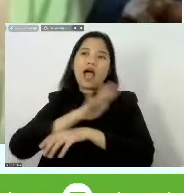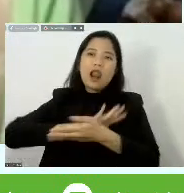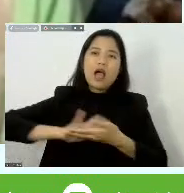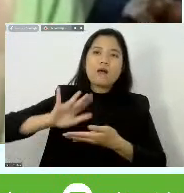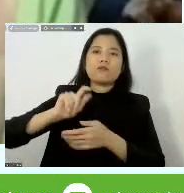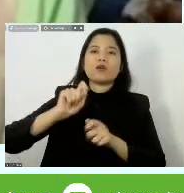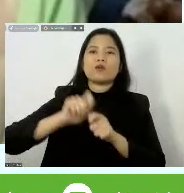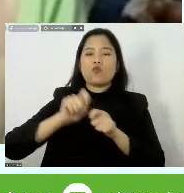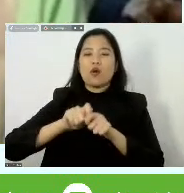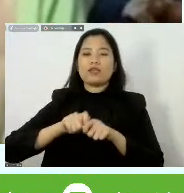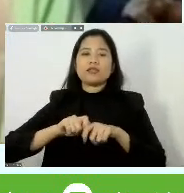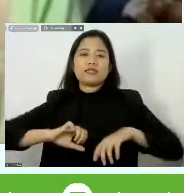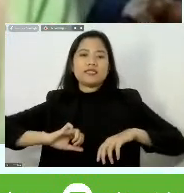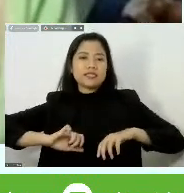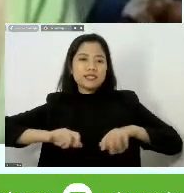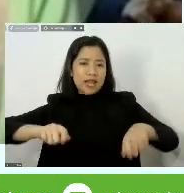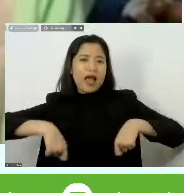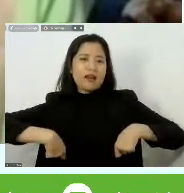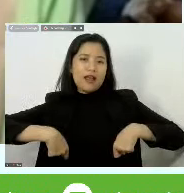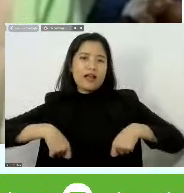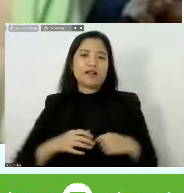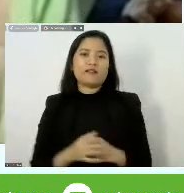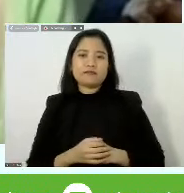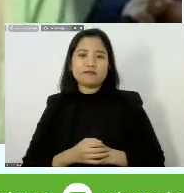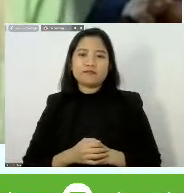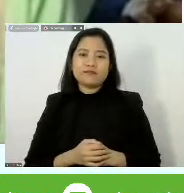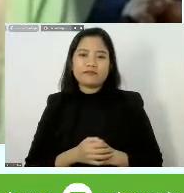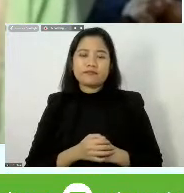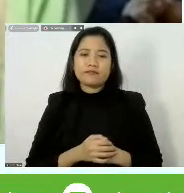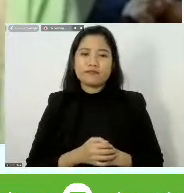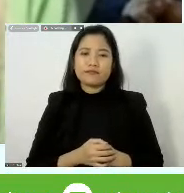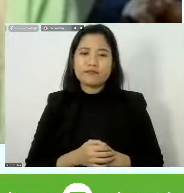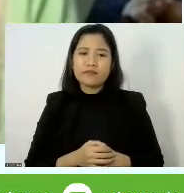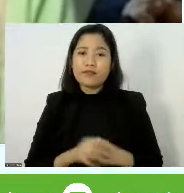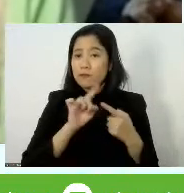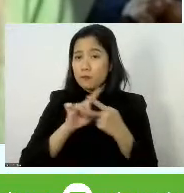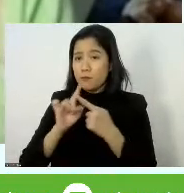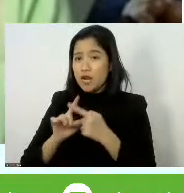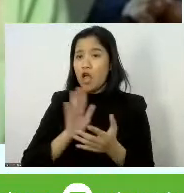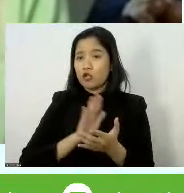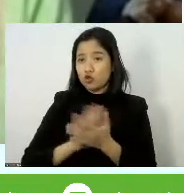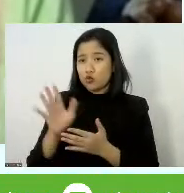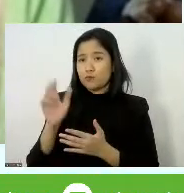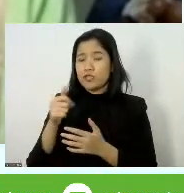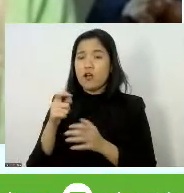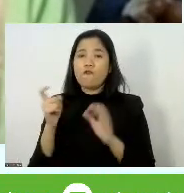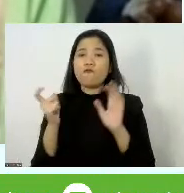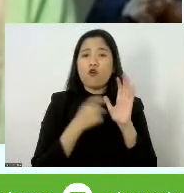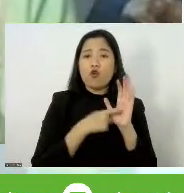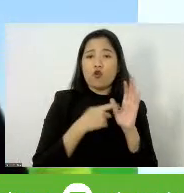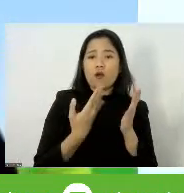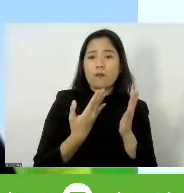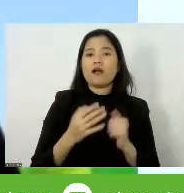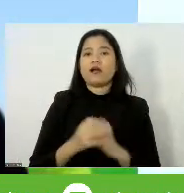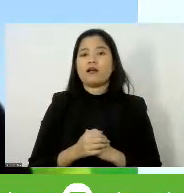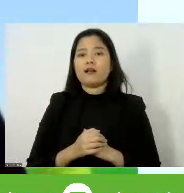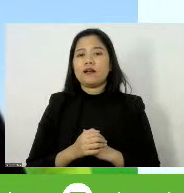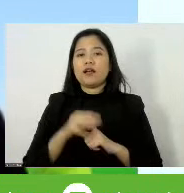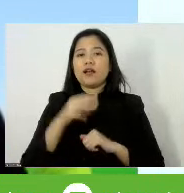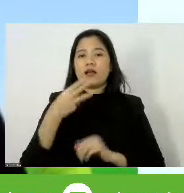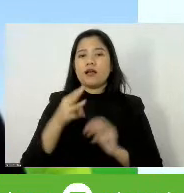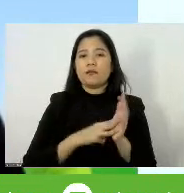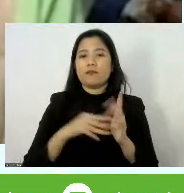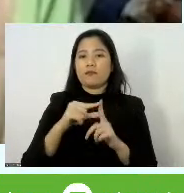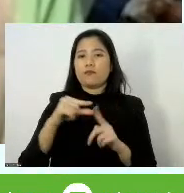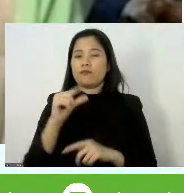kemeja dengan kayak gitu sih betul itu temen langsung aja nanti follow ampuh fashion di Instagram apa Mbak